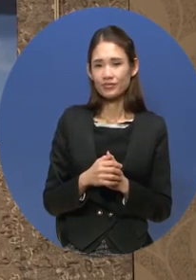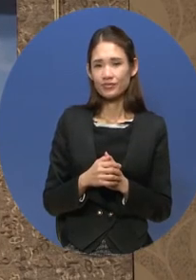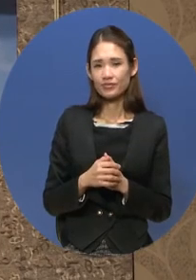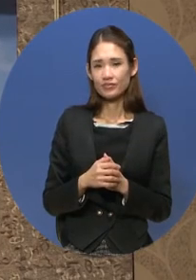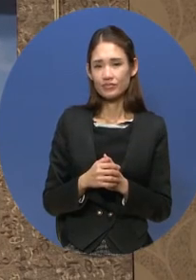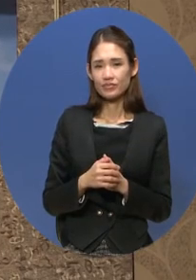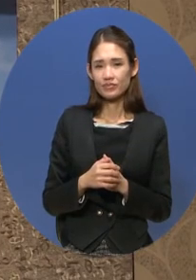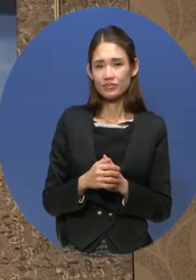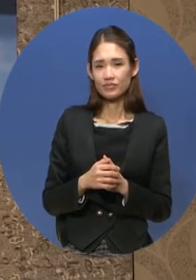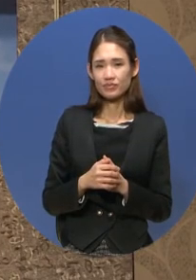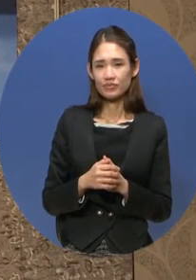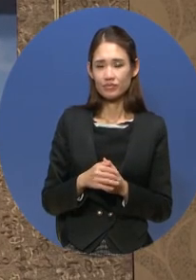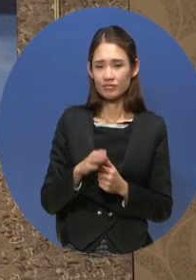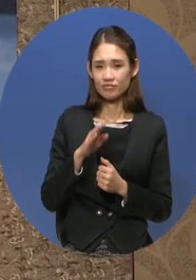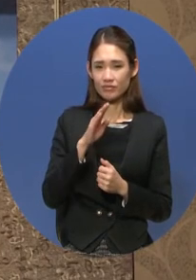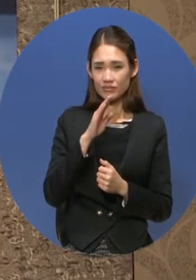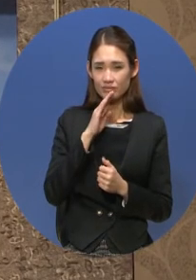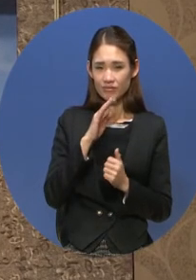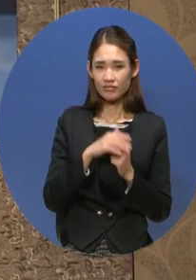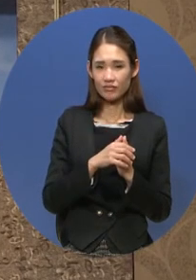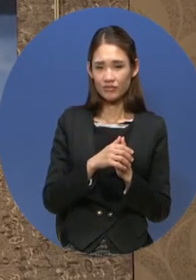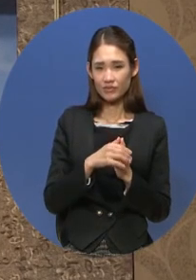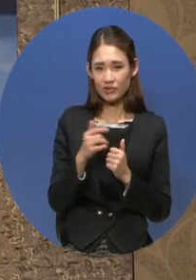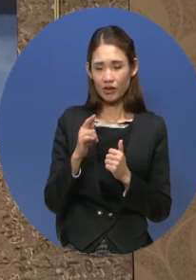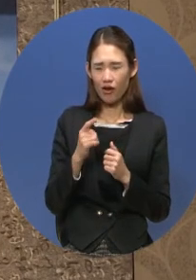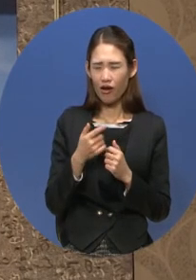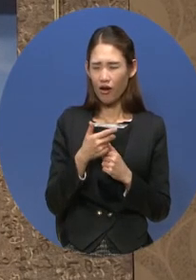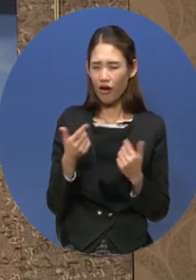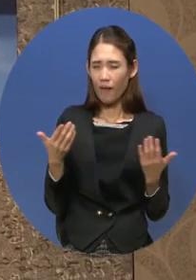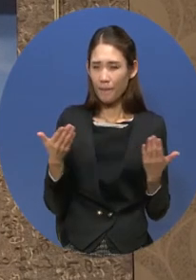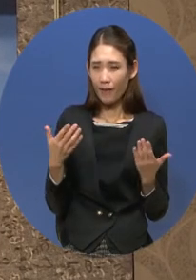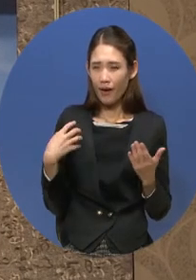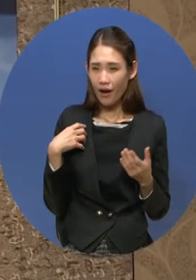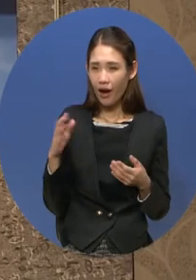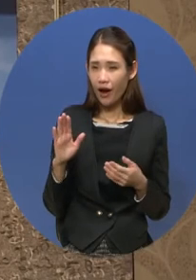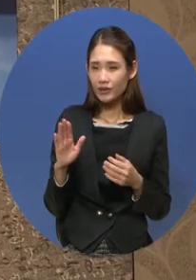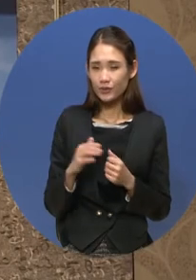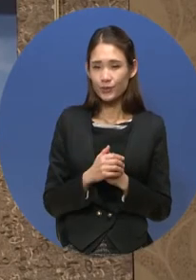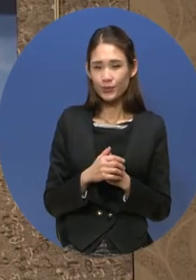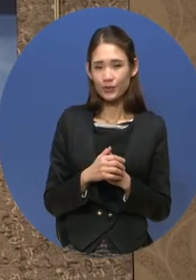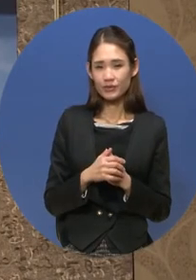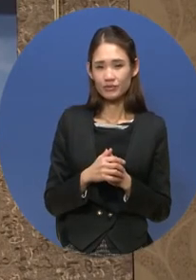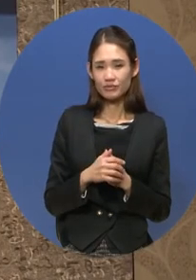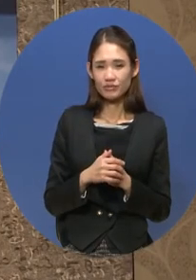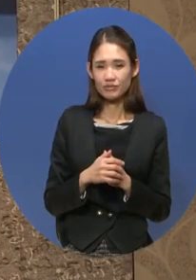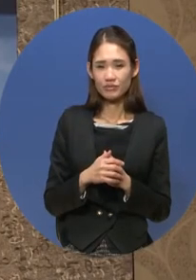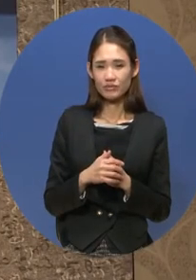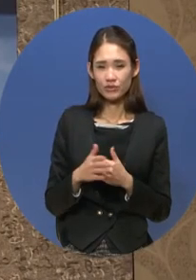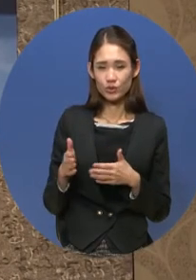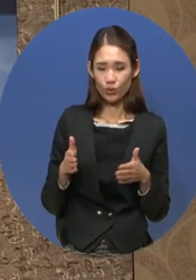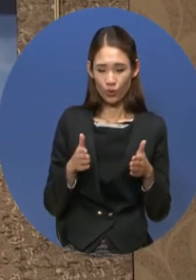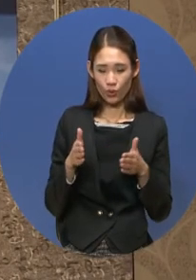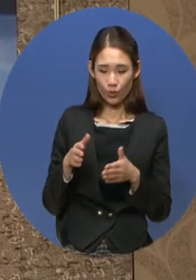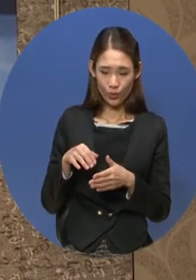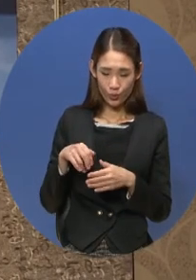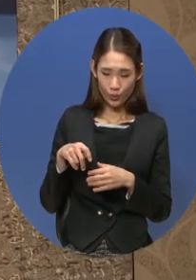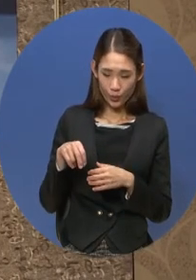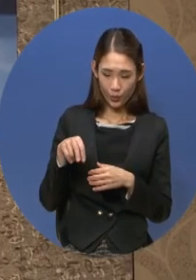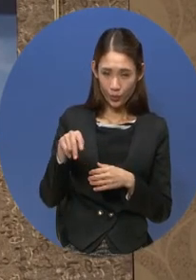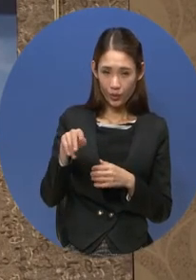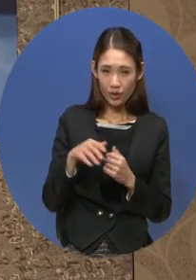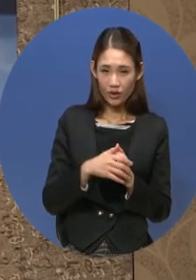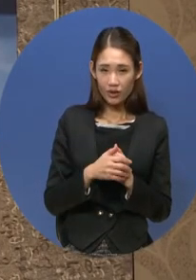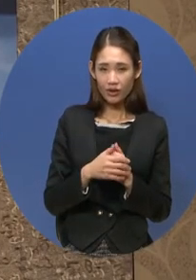뭐 정말 크게 뭐 어떤 일을 한 것도 있지만 네. 무슨 뭐 우리가 도로를 놔준다든가 뭐